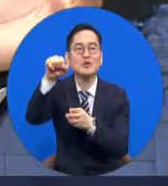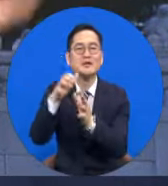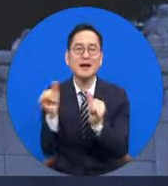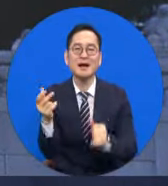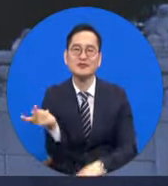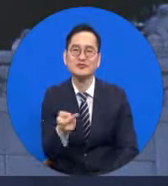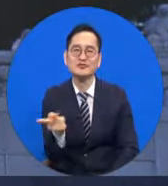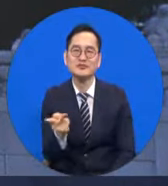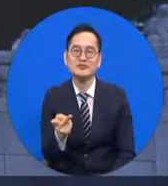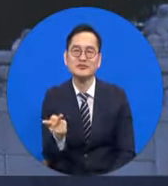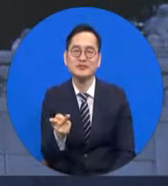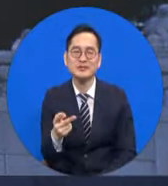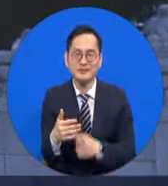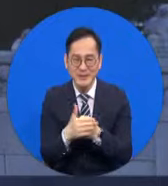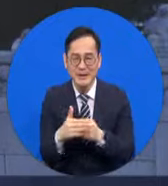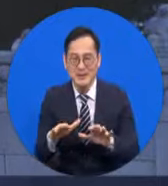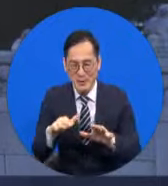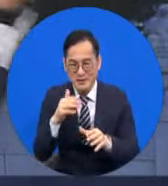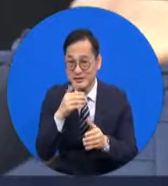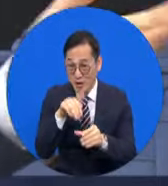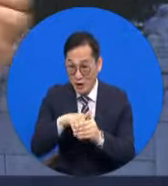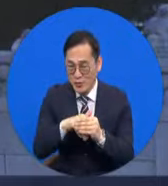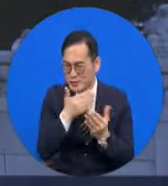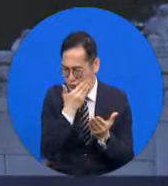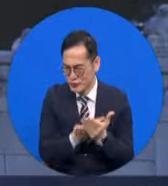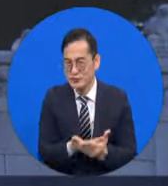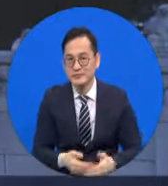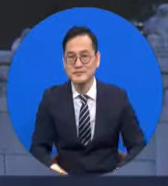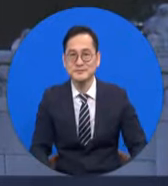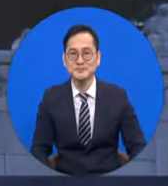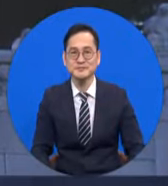시나리오 좀 물어볼게요. 정혁진 변호사님, 네네. 그리고 김영주 의원님.